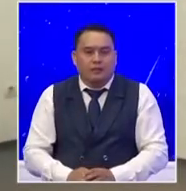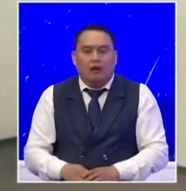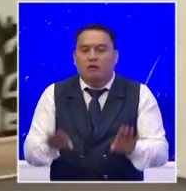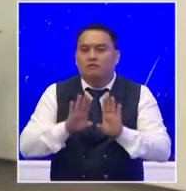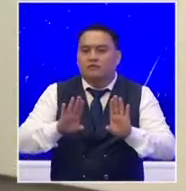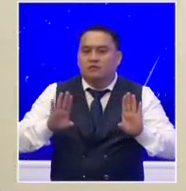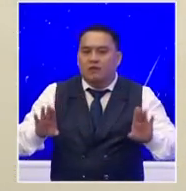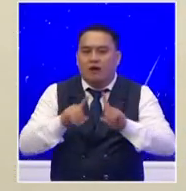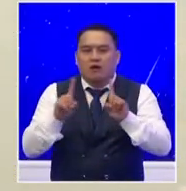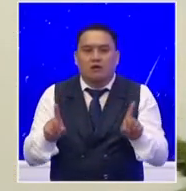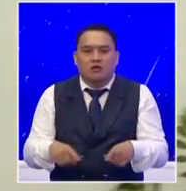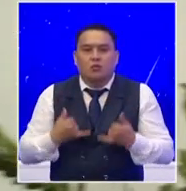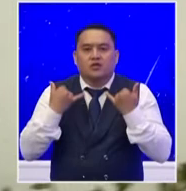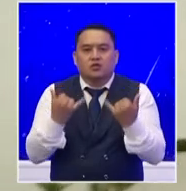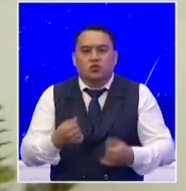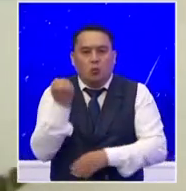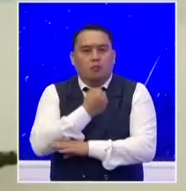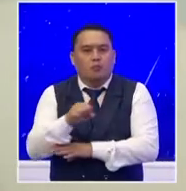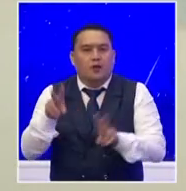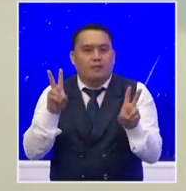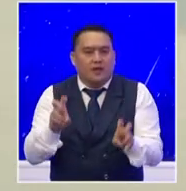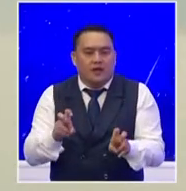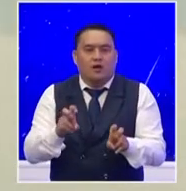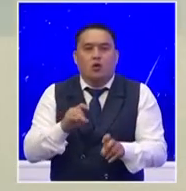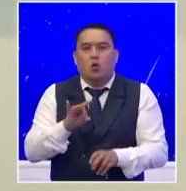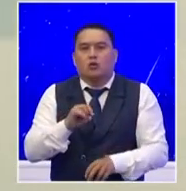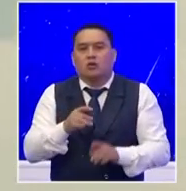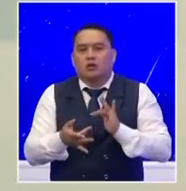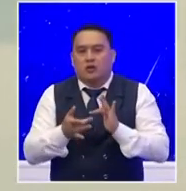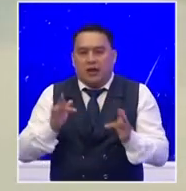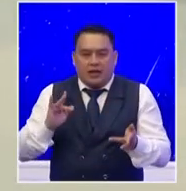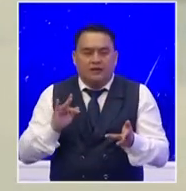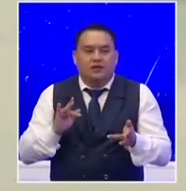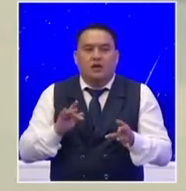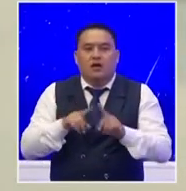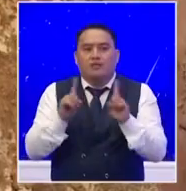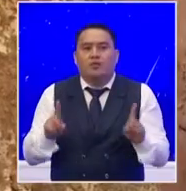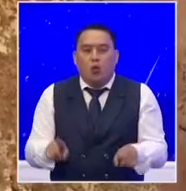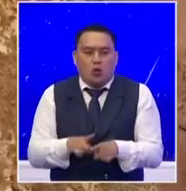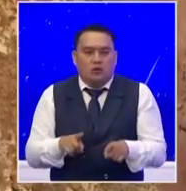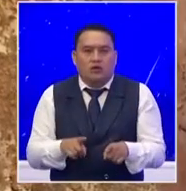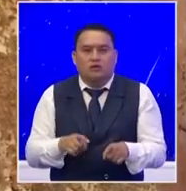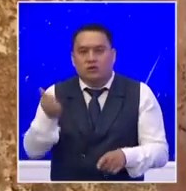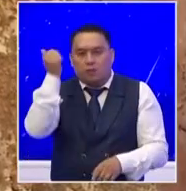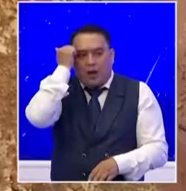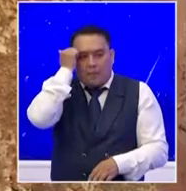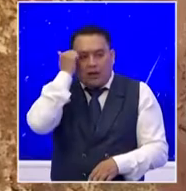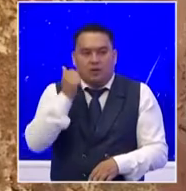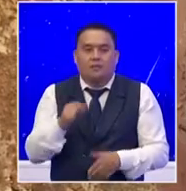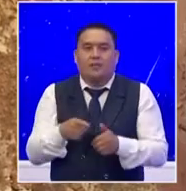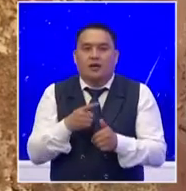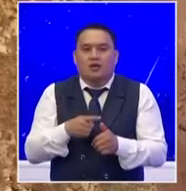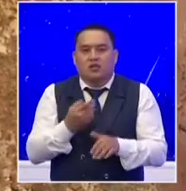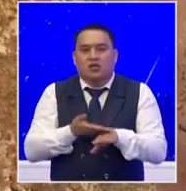Выставка картин, приуроченных ко Дню Победы, начала свою работу в режиме онлайн. Среди множества полотен одно из наиболее запоминающихся под